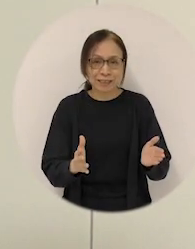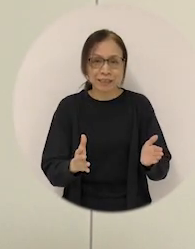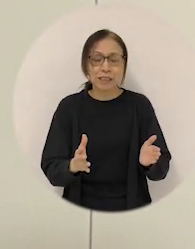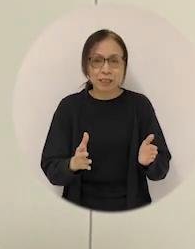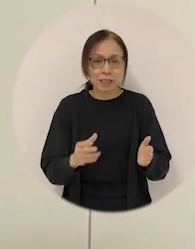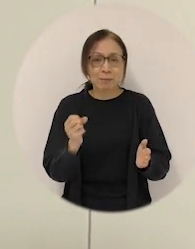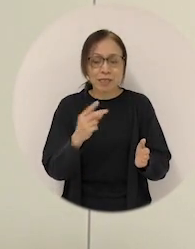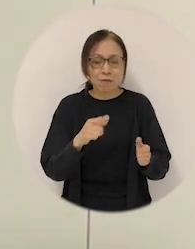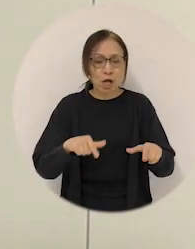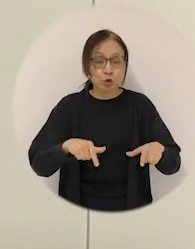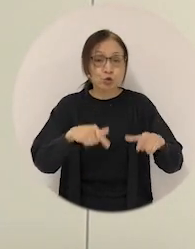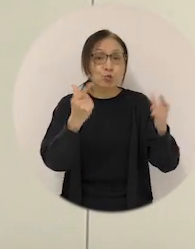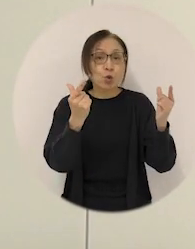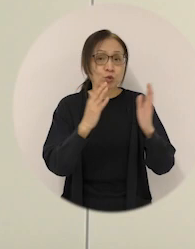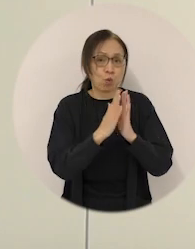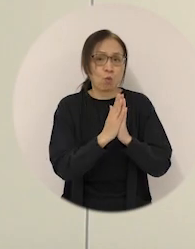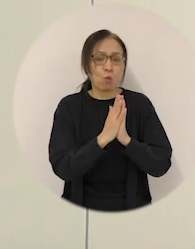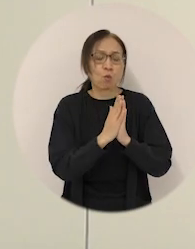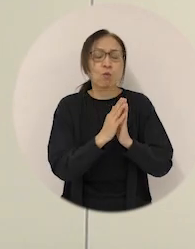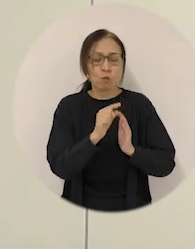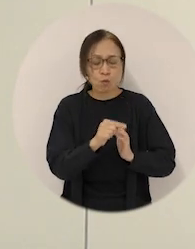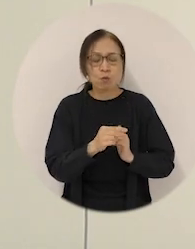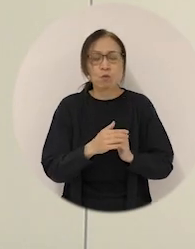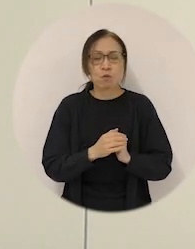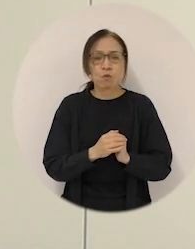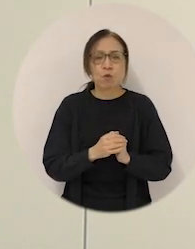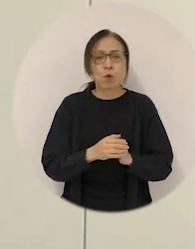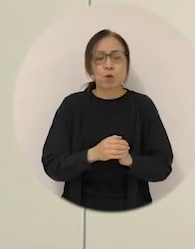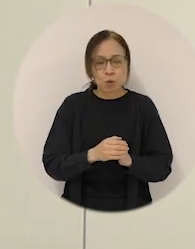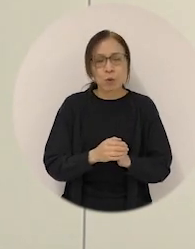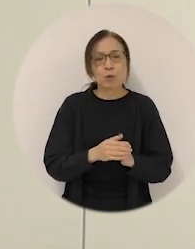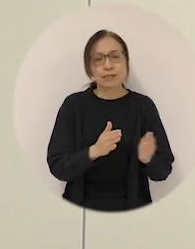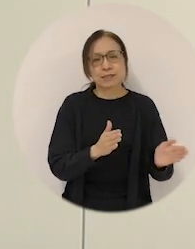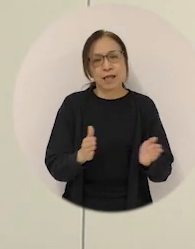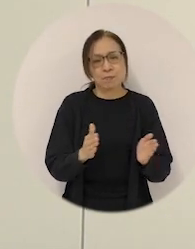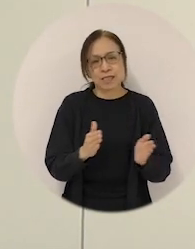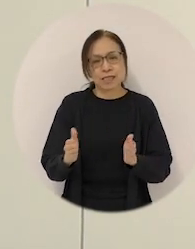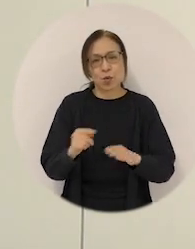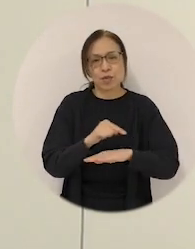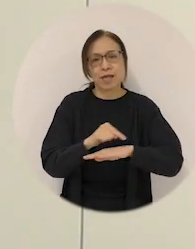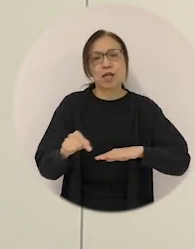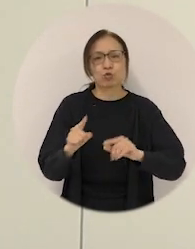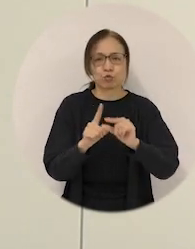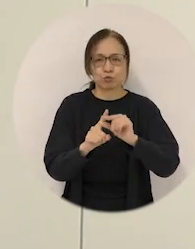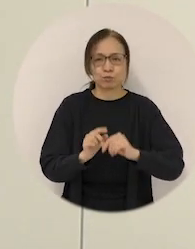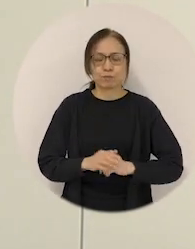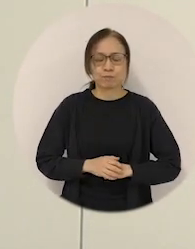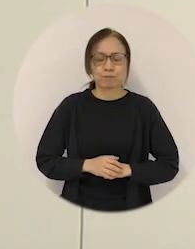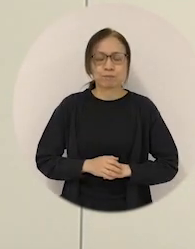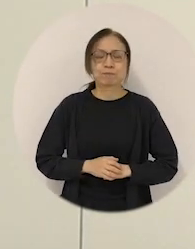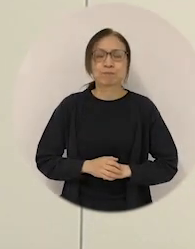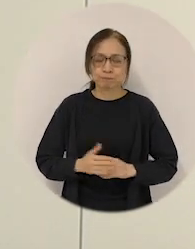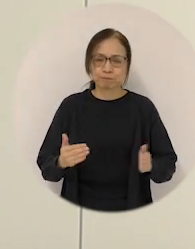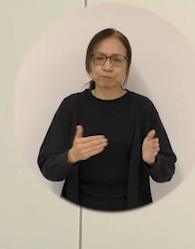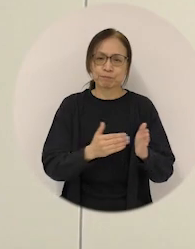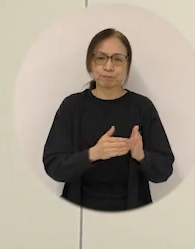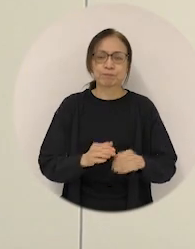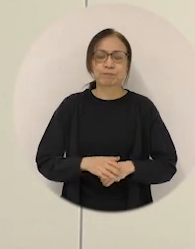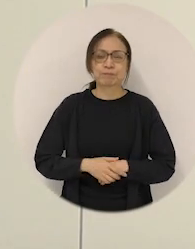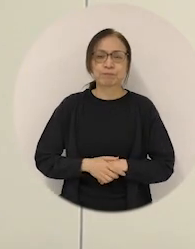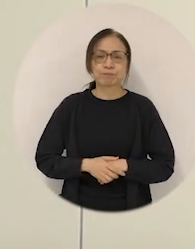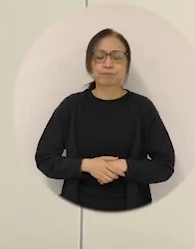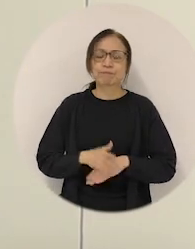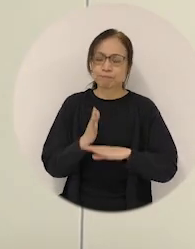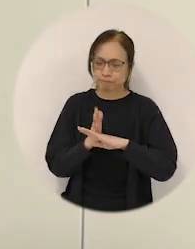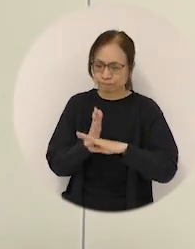葬、このような墓地の整備を計画しております。以上でございます。 すみません、ありが